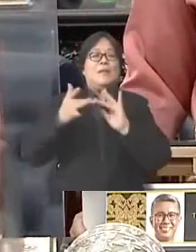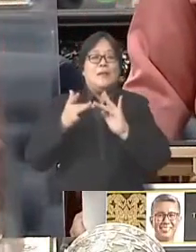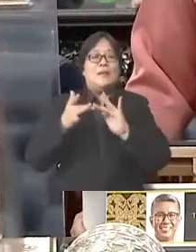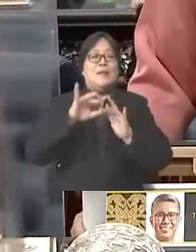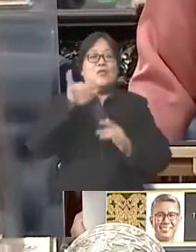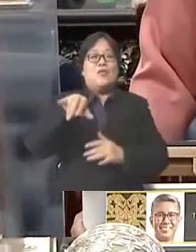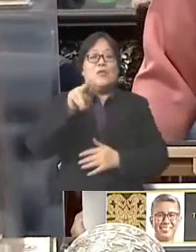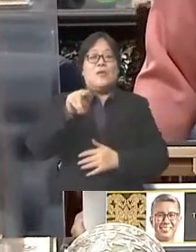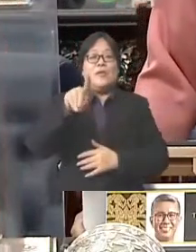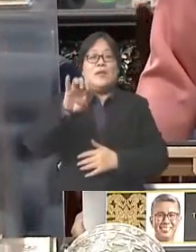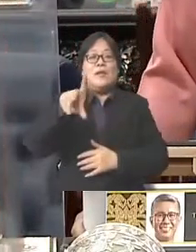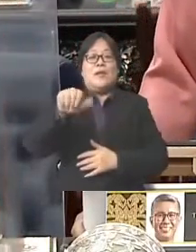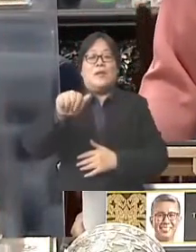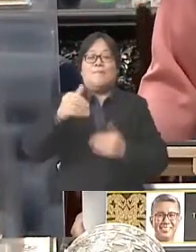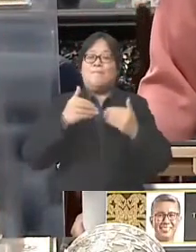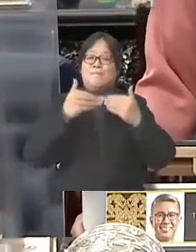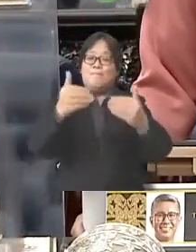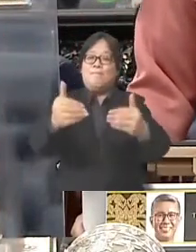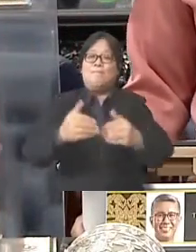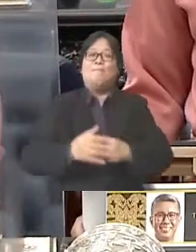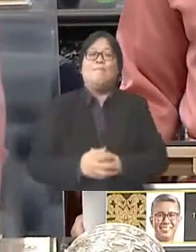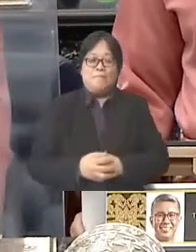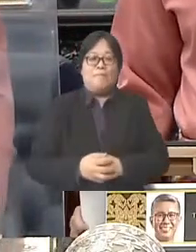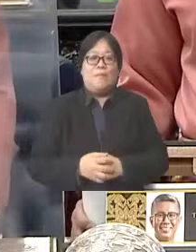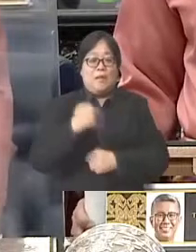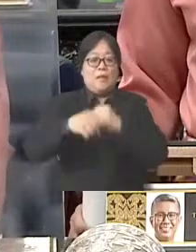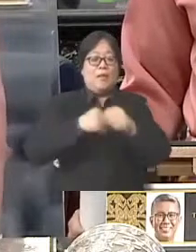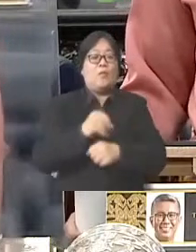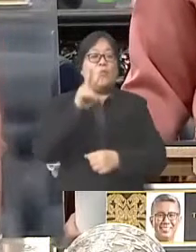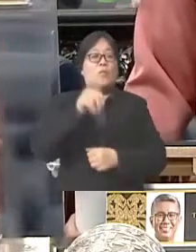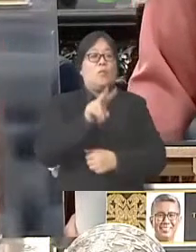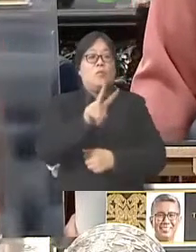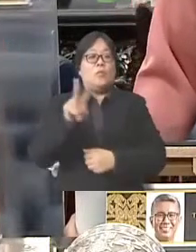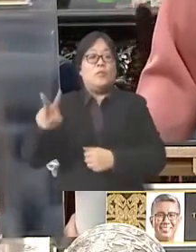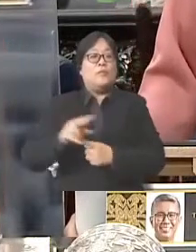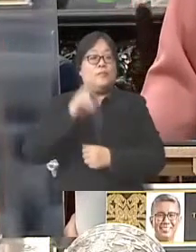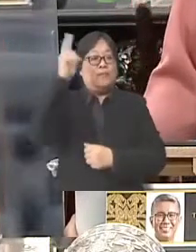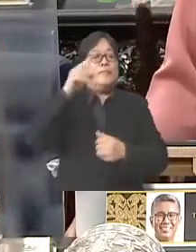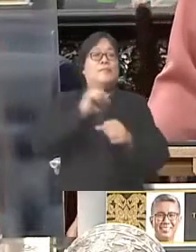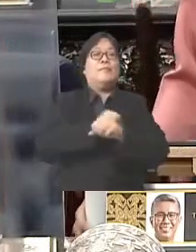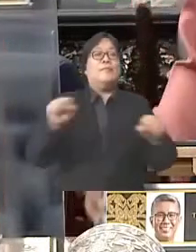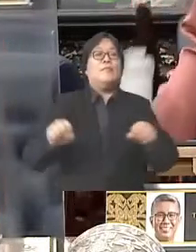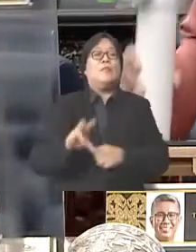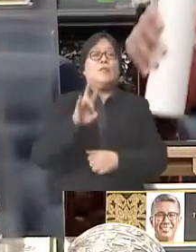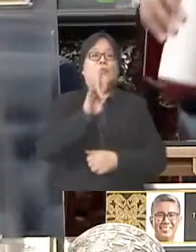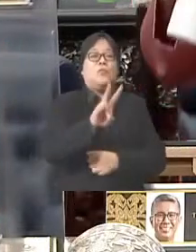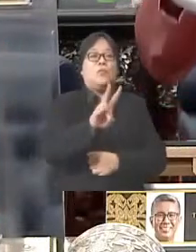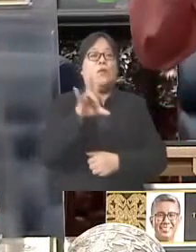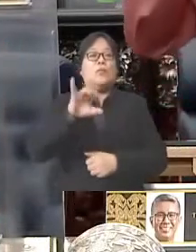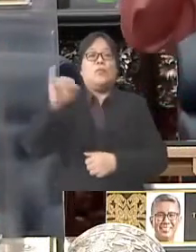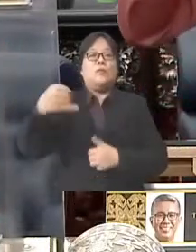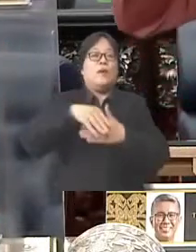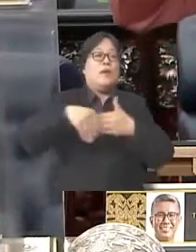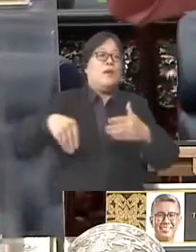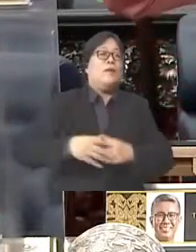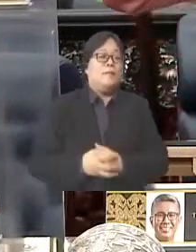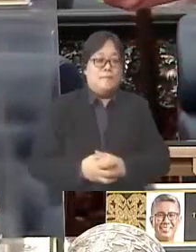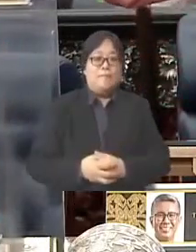negara atau jendela akan terus dipercaya lagi Tahun 2022 saja menjadikan 700000000